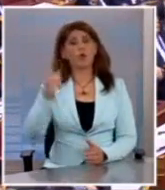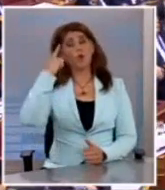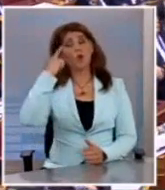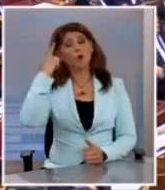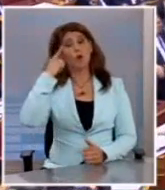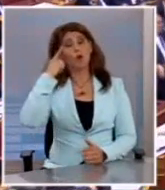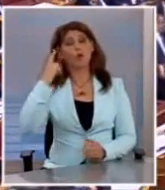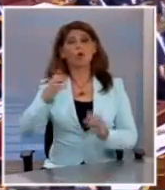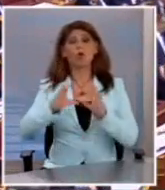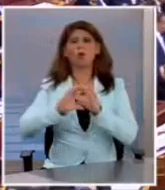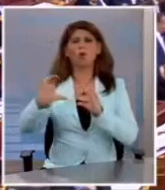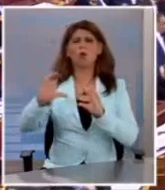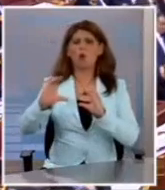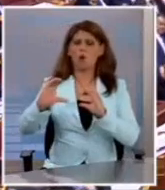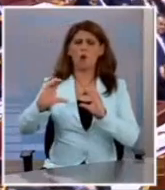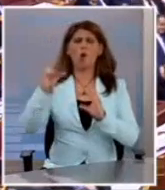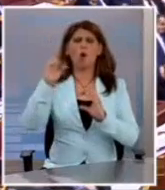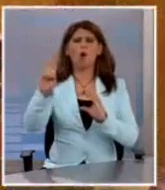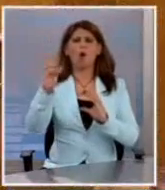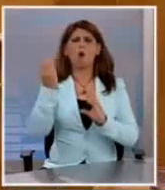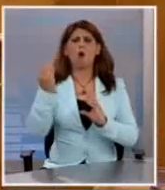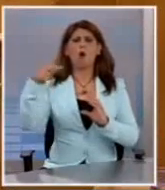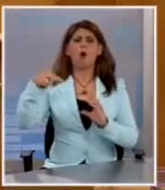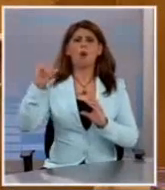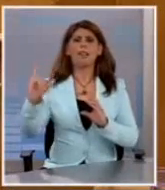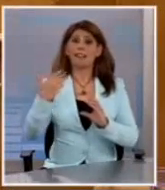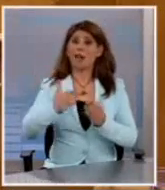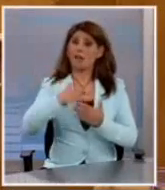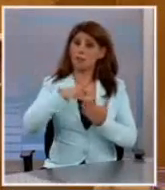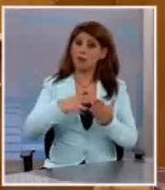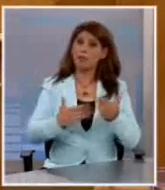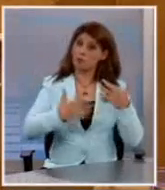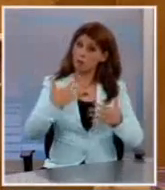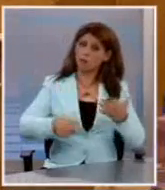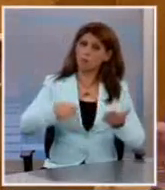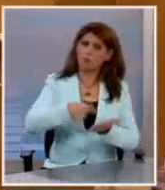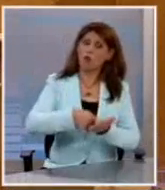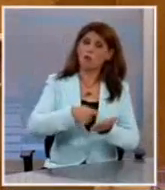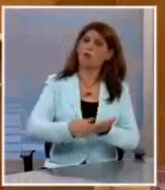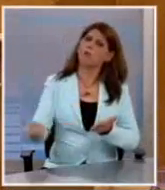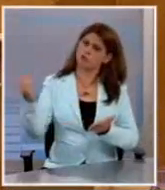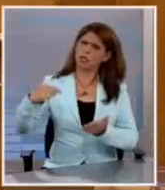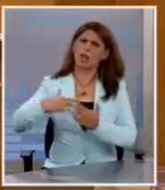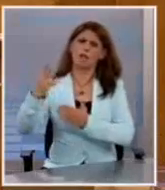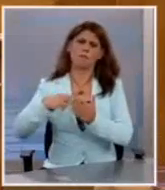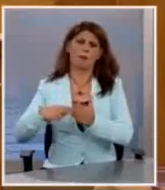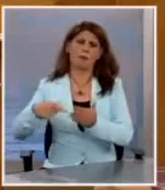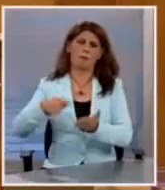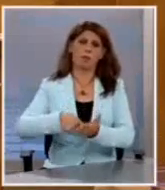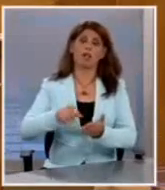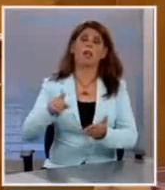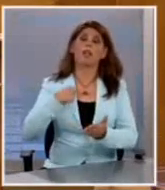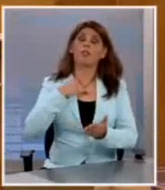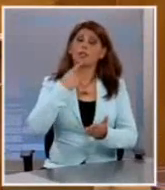Αλλά το χωνί είναι εφημερίδα η οποία έχει και προϋπολογισμό, πληρώνει και φόρο όπως πληρώνουν και άλλες εφημερίδες. Και δεν αναφέρομαι